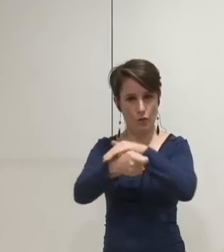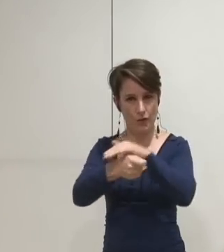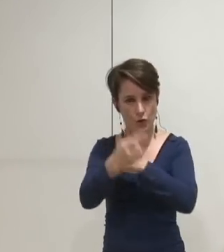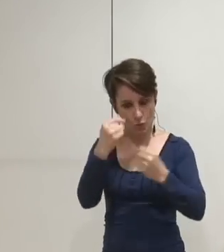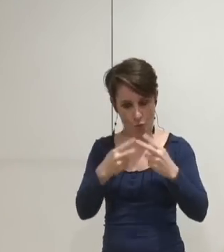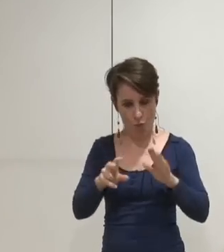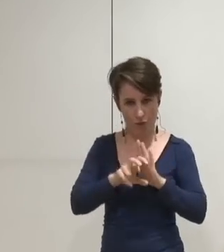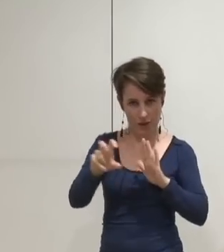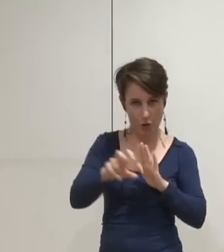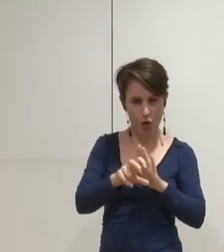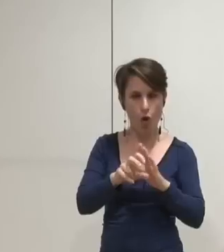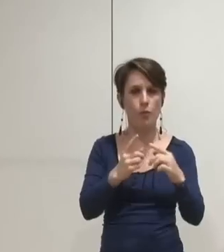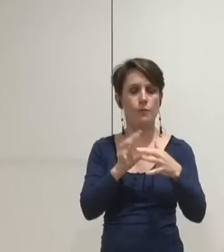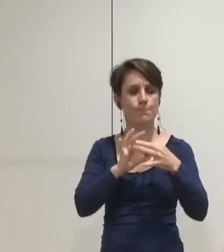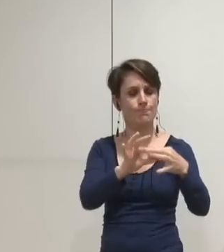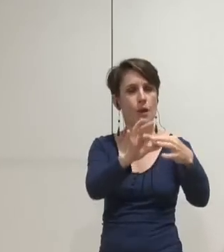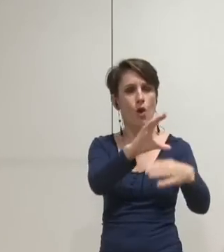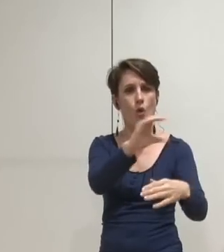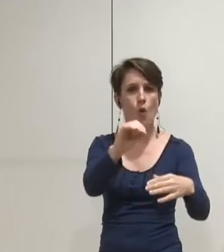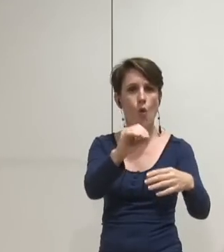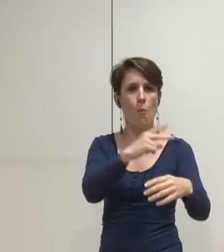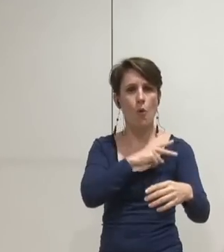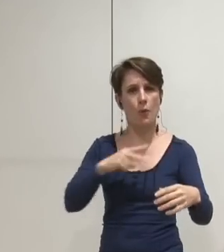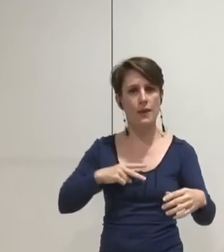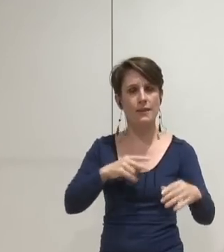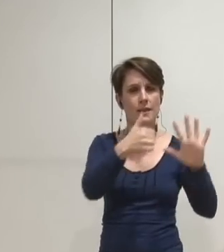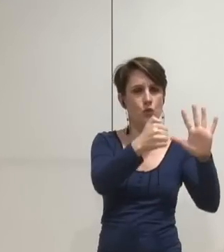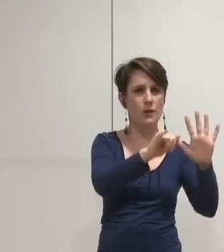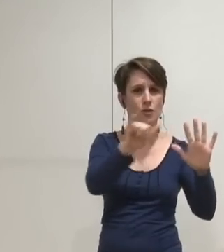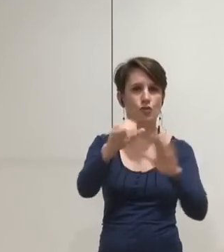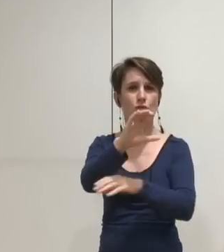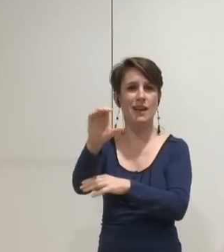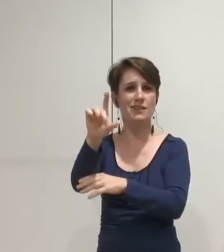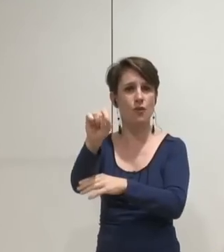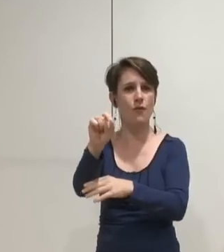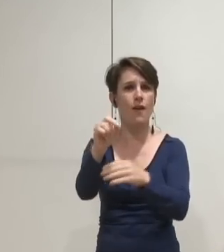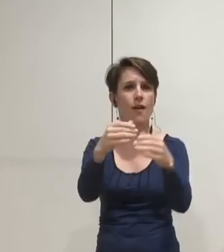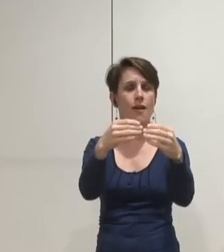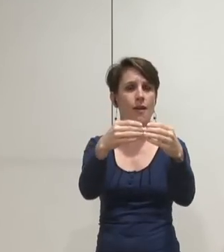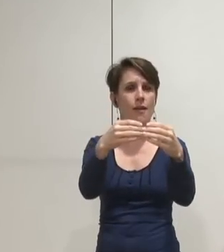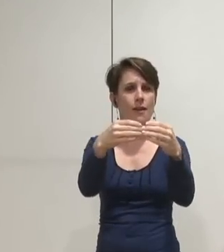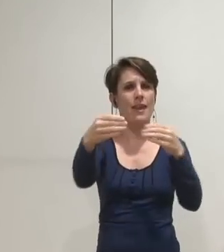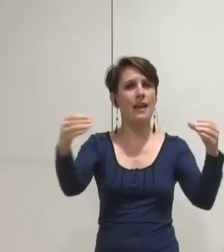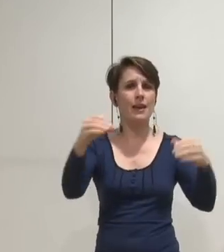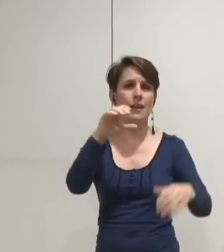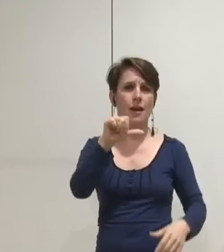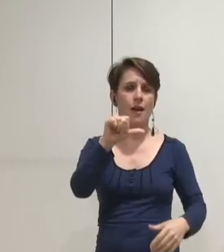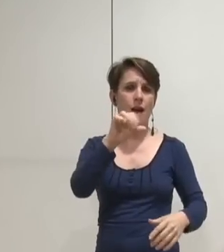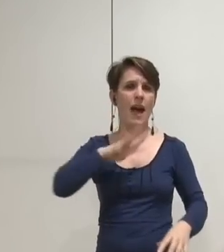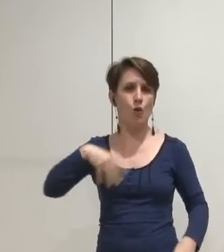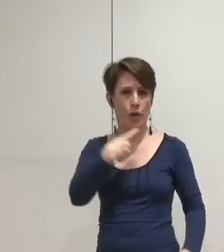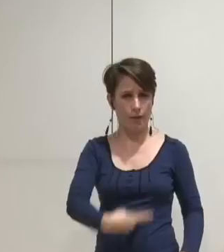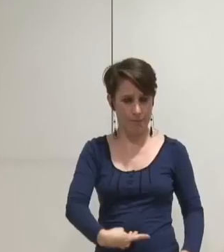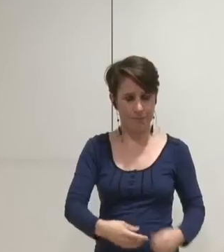Grenoble et la copropriété du 60120 Harlequin il a-t-il des prises de parole non je la mets au voix qui ne prend pas part au